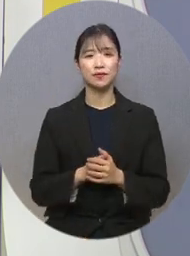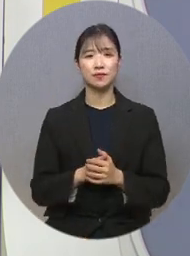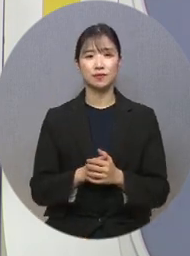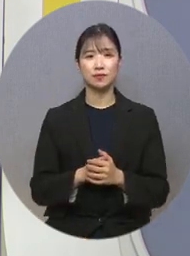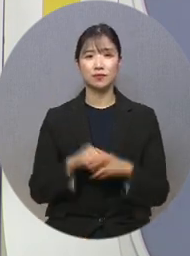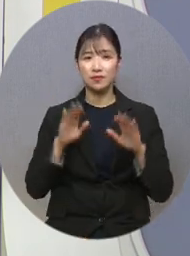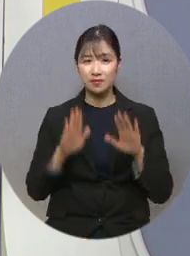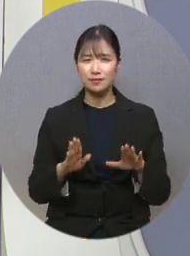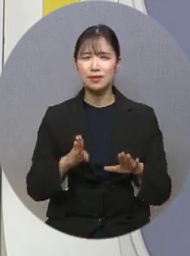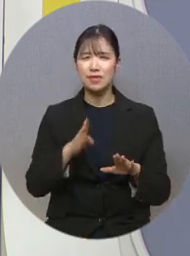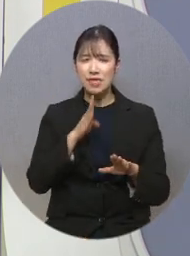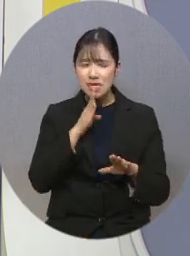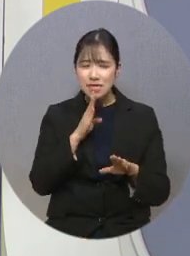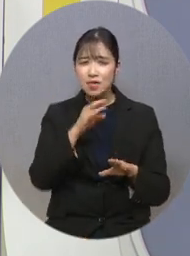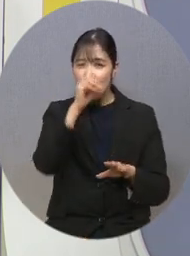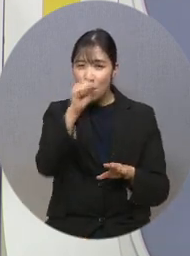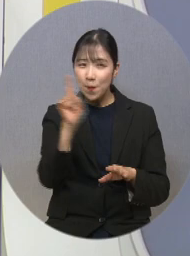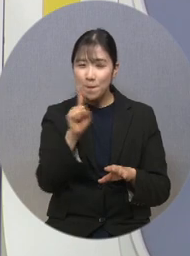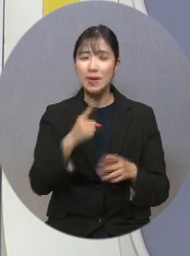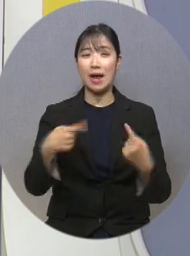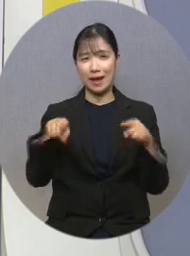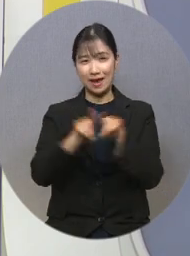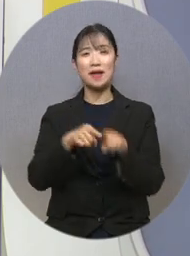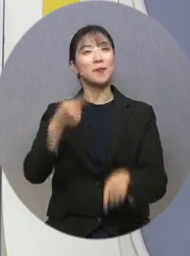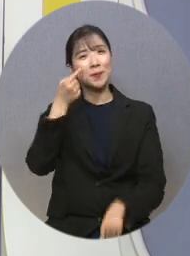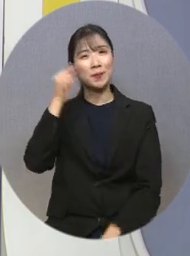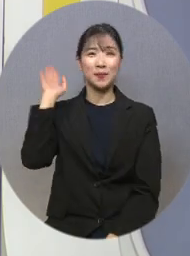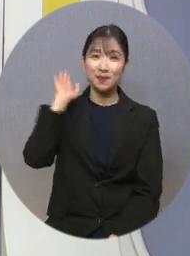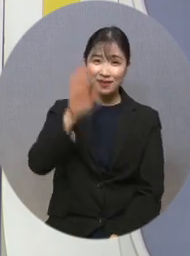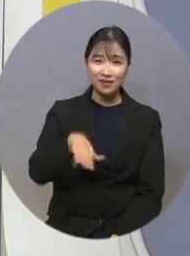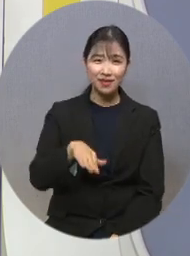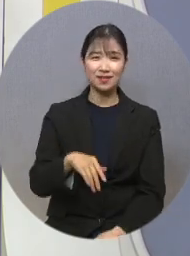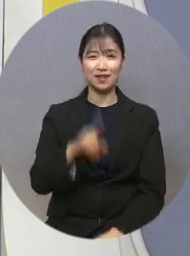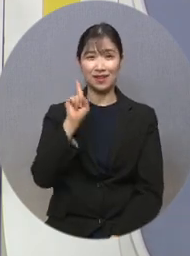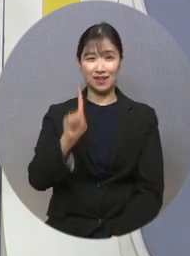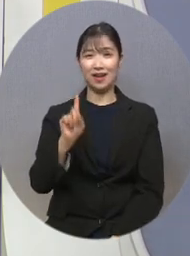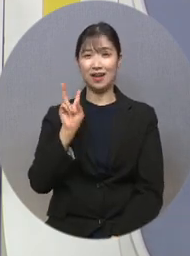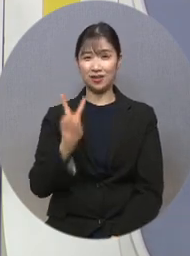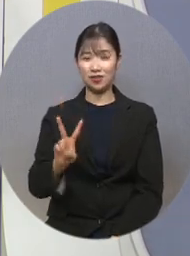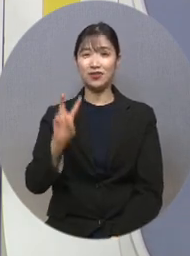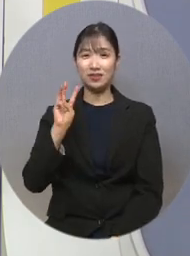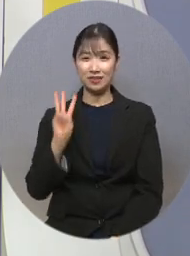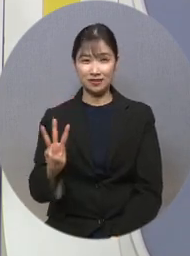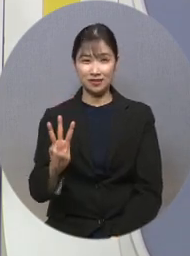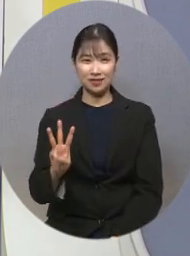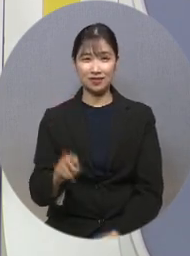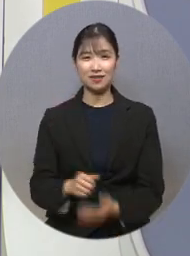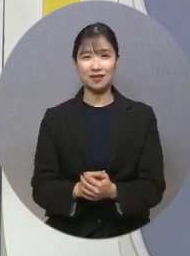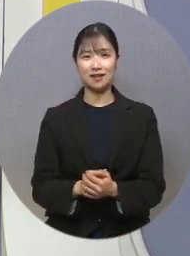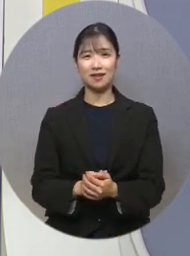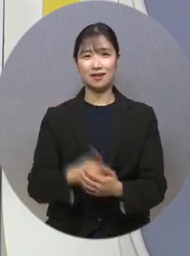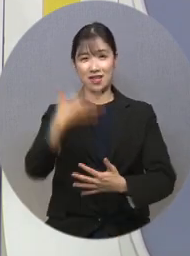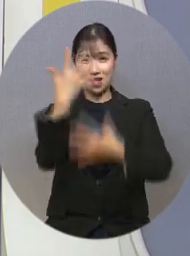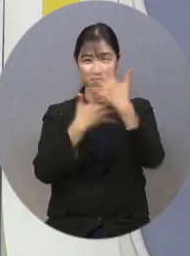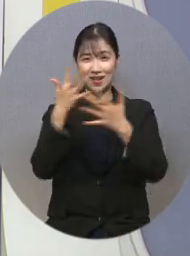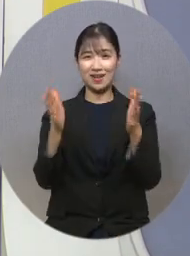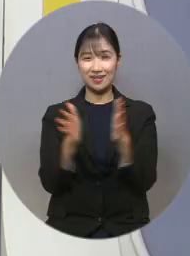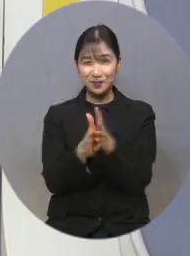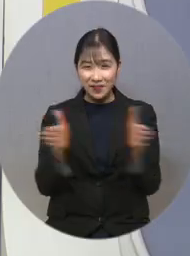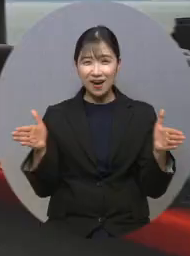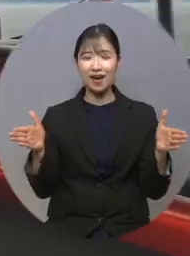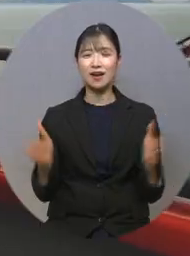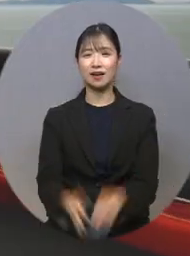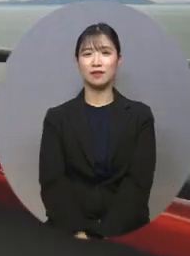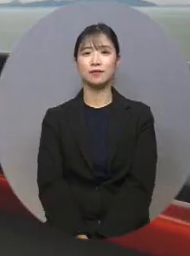우리 진면목 찾으러 가야 되니까 함께 외쳐볼까요? 네. 하나, 둘, 셋. 영상